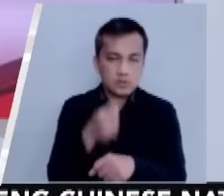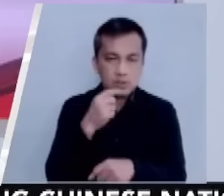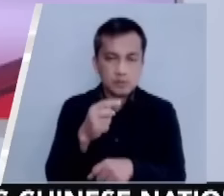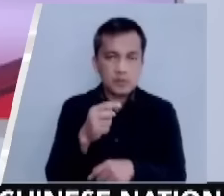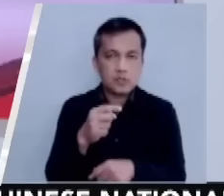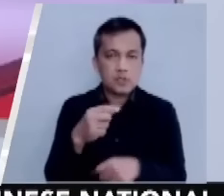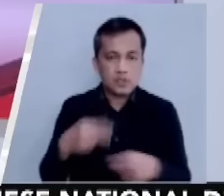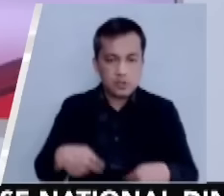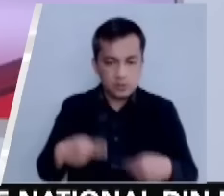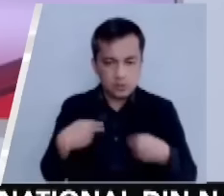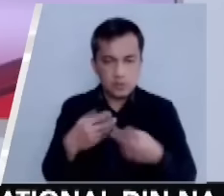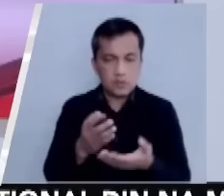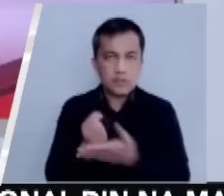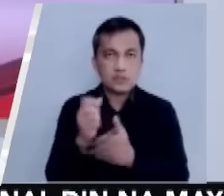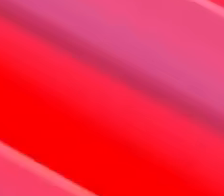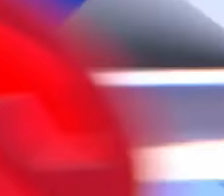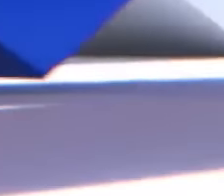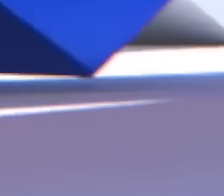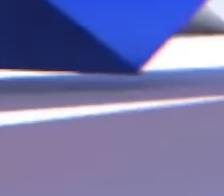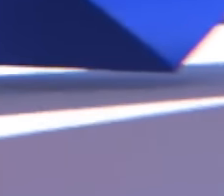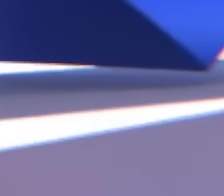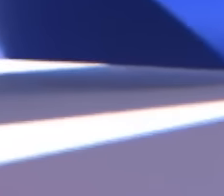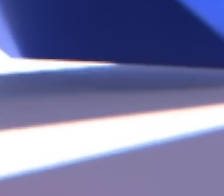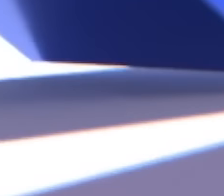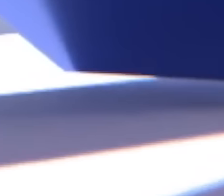lawyer. Nakatutok si Dano Tingkungko.